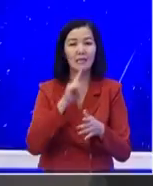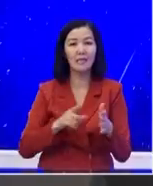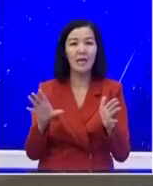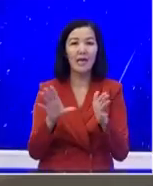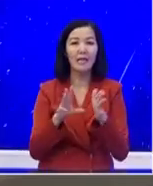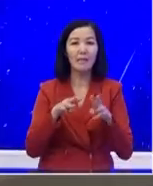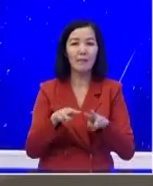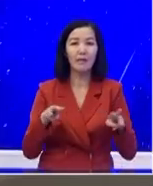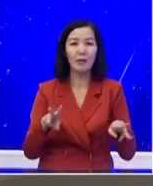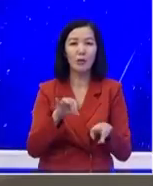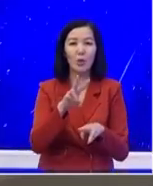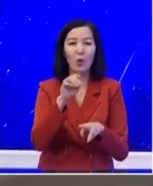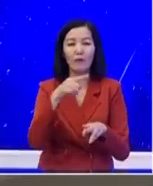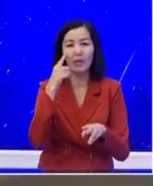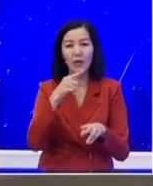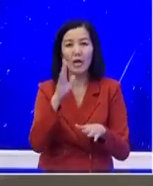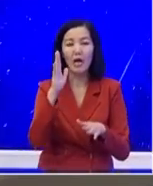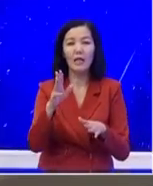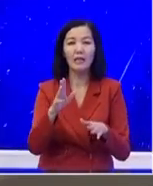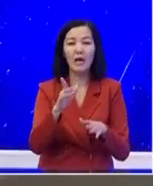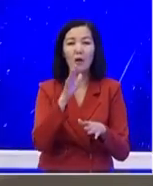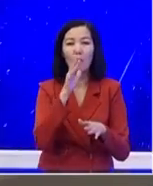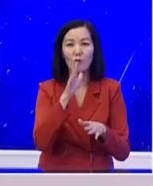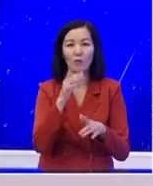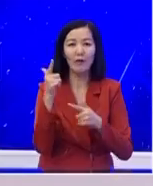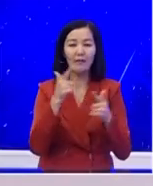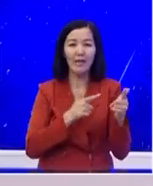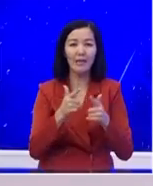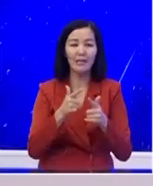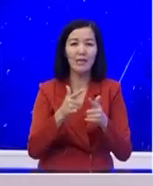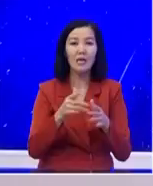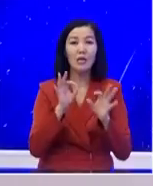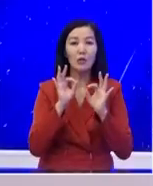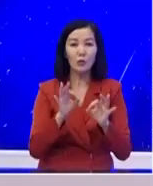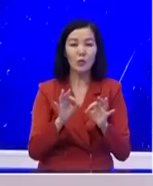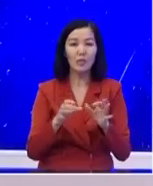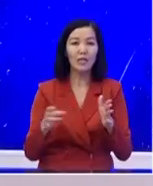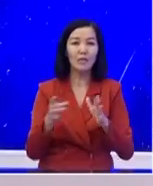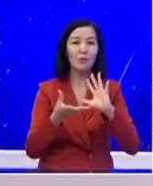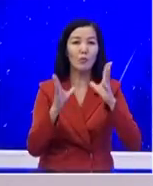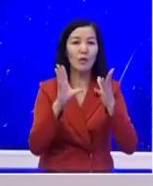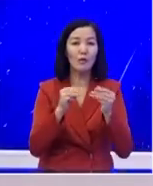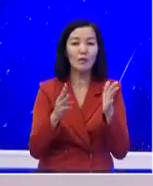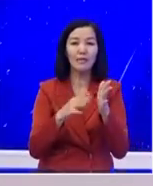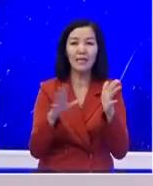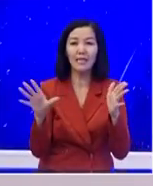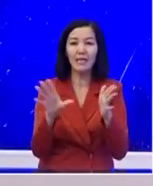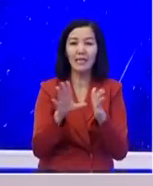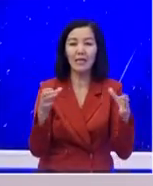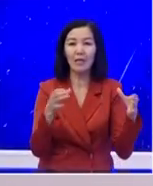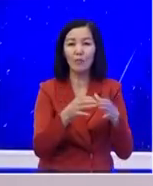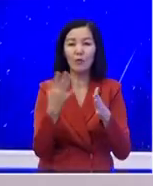энергетика министрі Нұрлан Ноғаевтың айтуынша, алдағы маусымға дайындық қызу. Республика бойынша 8 энергетикалық блок